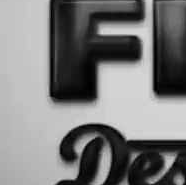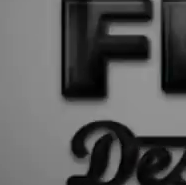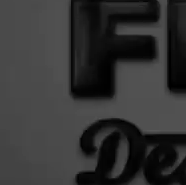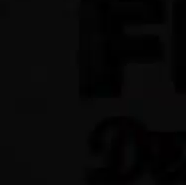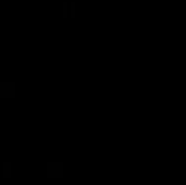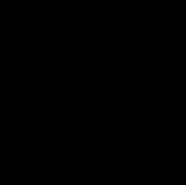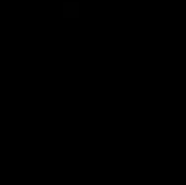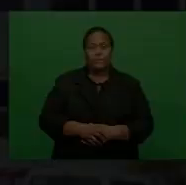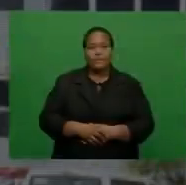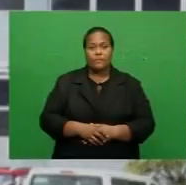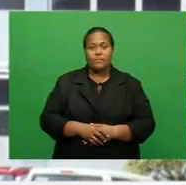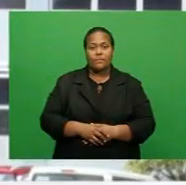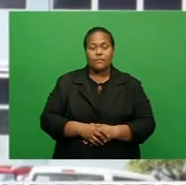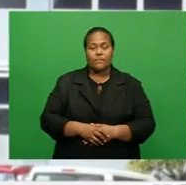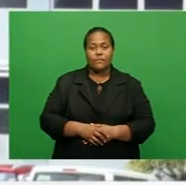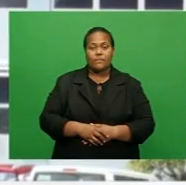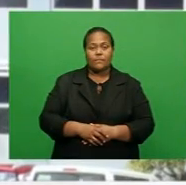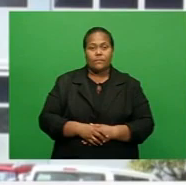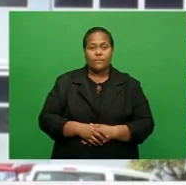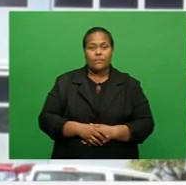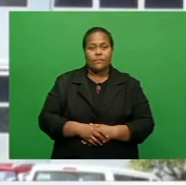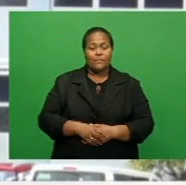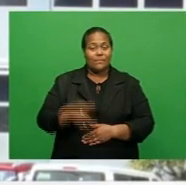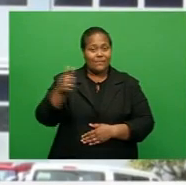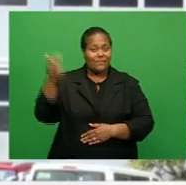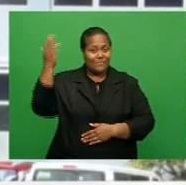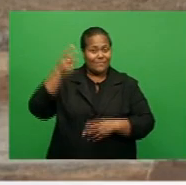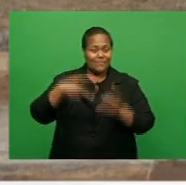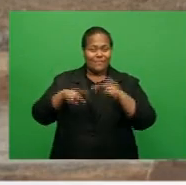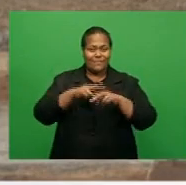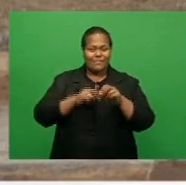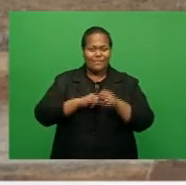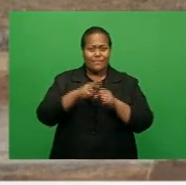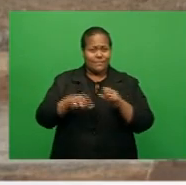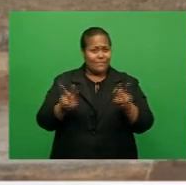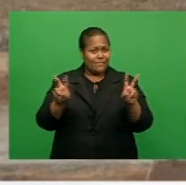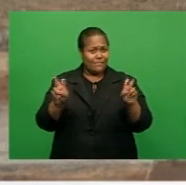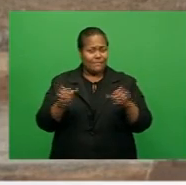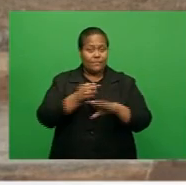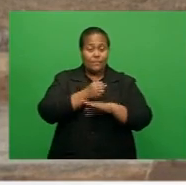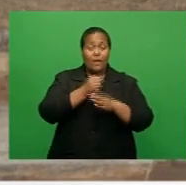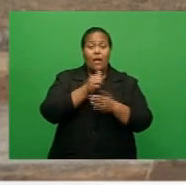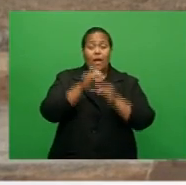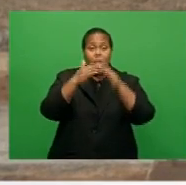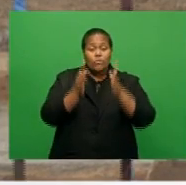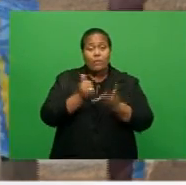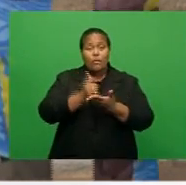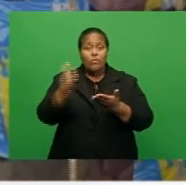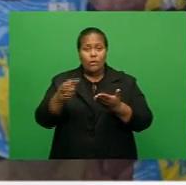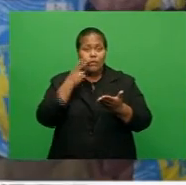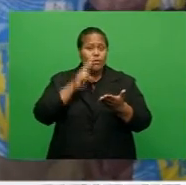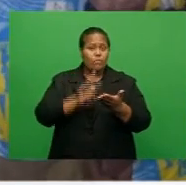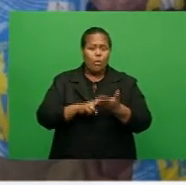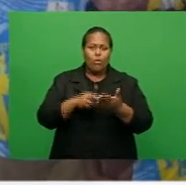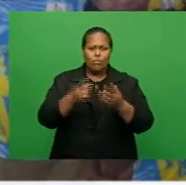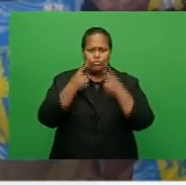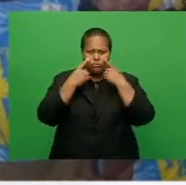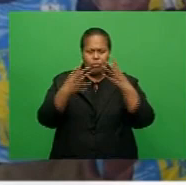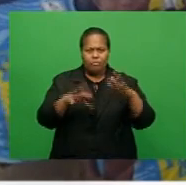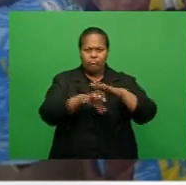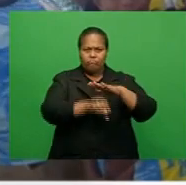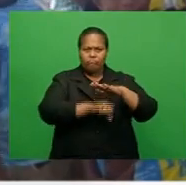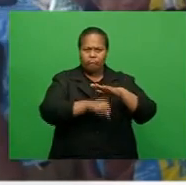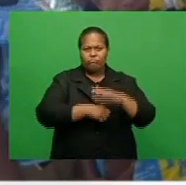2 देश की धड़कन। Good evening, Fiji. In this bulletin, Housing Authority report reveals shortfalls. PM